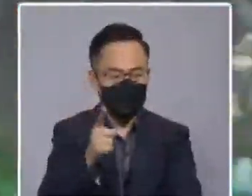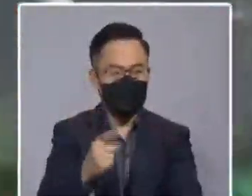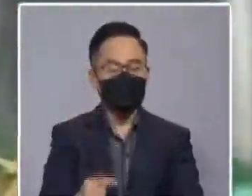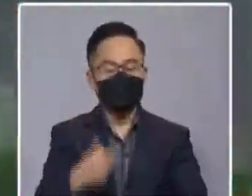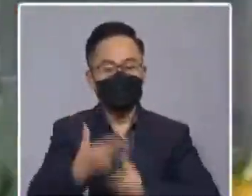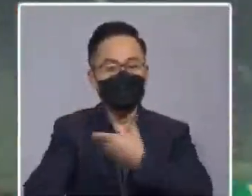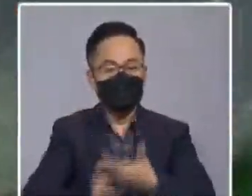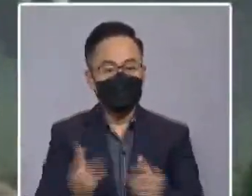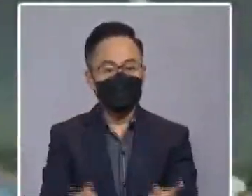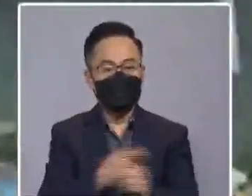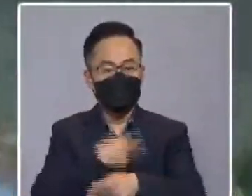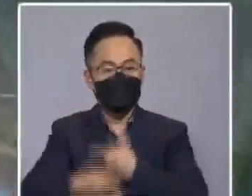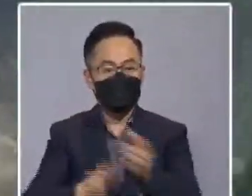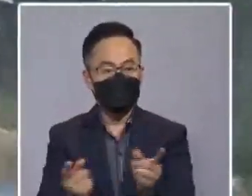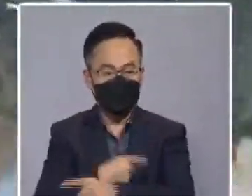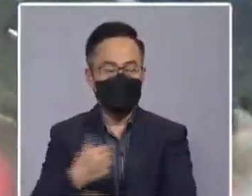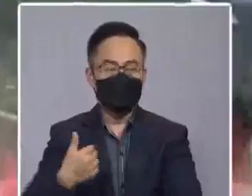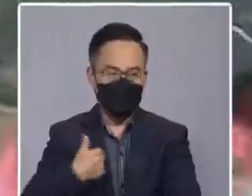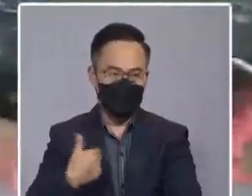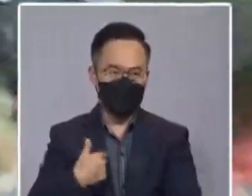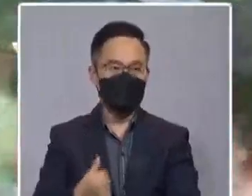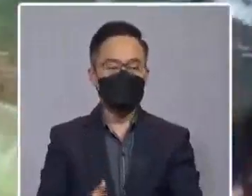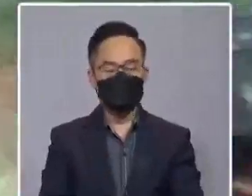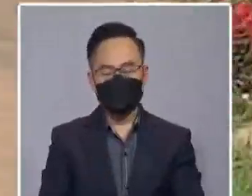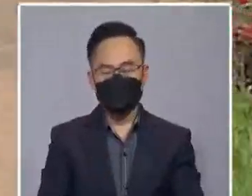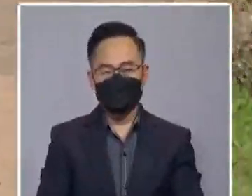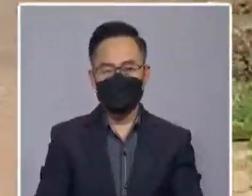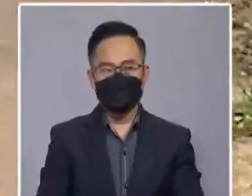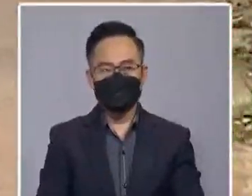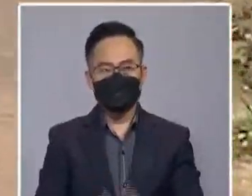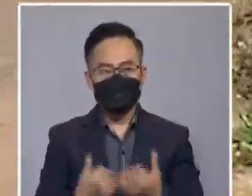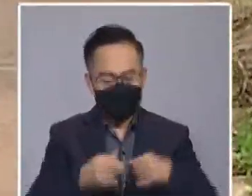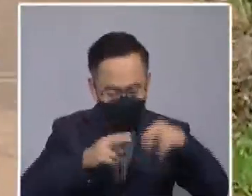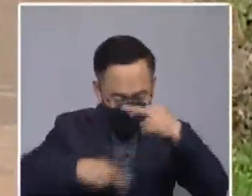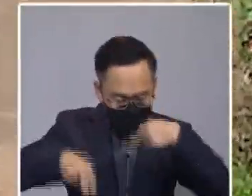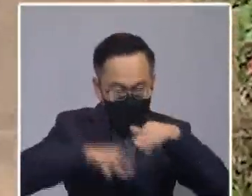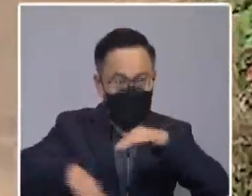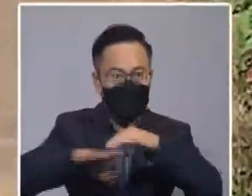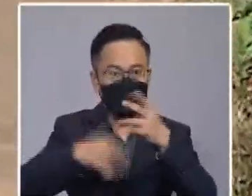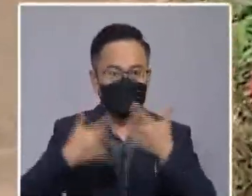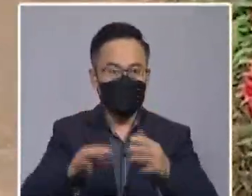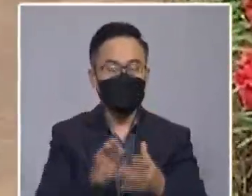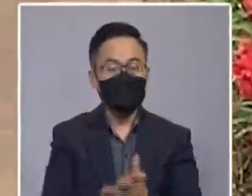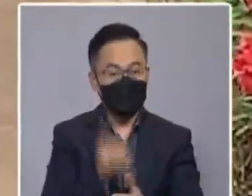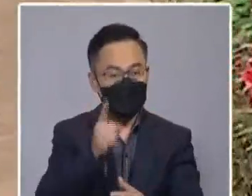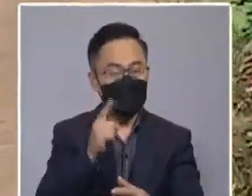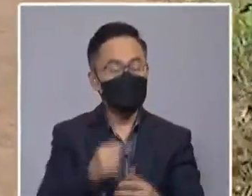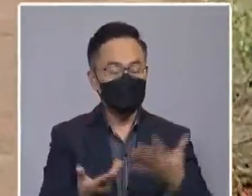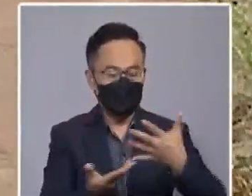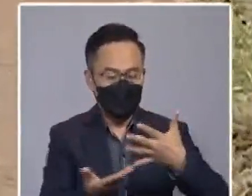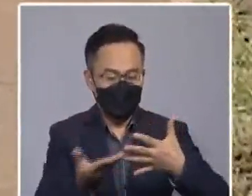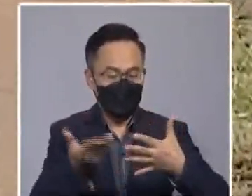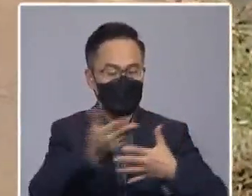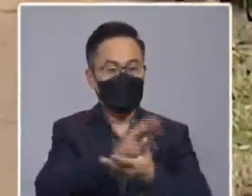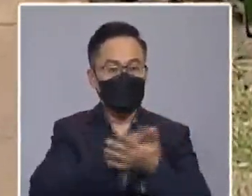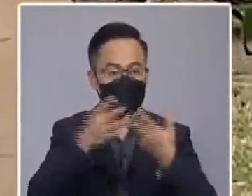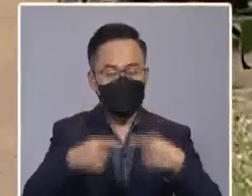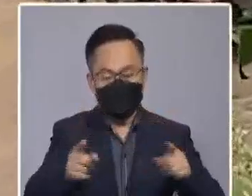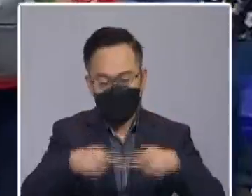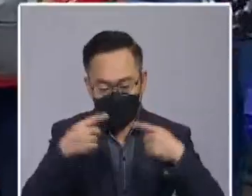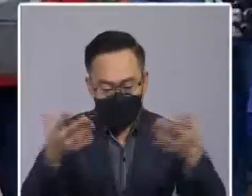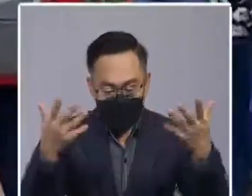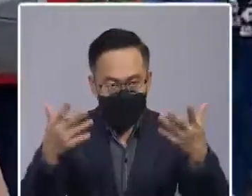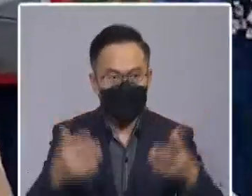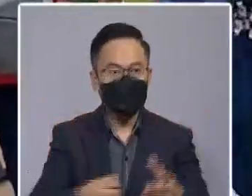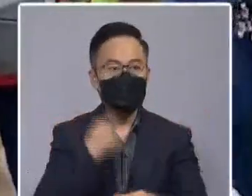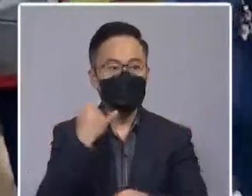เปลี่ยนมือให้กับนายทุนด้วยหรือว่าเป็นนอมินีให้กับนายทุนภายนอกและเปิดให้เจ้าของชี้แจงไปตามกระบวนการเรียบร้อยแล้วดังนั้น